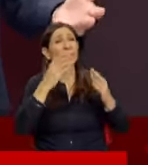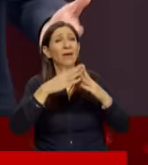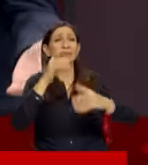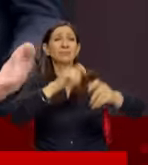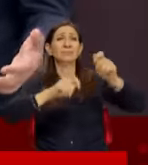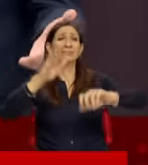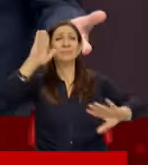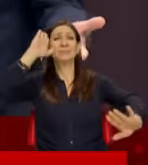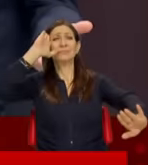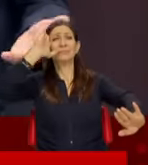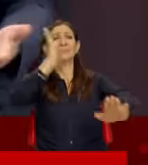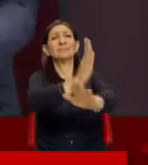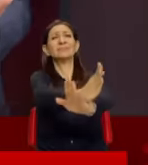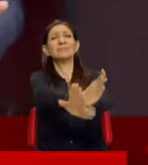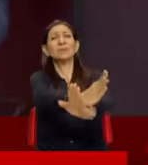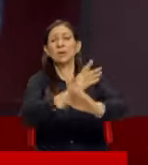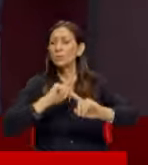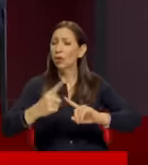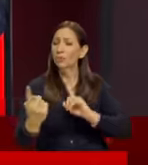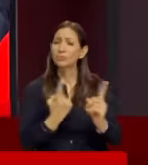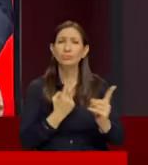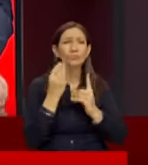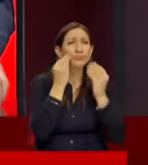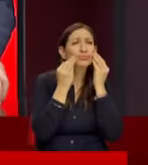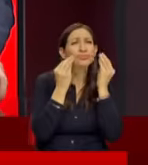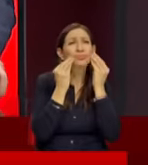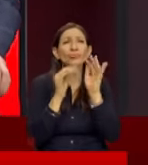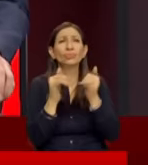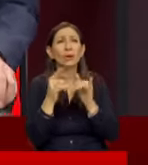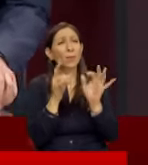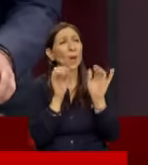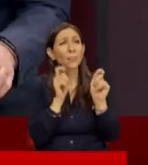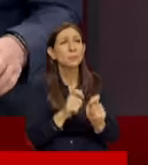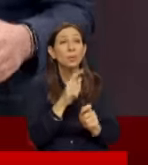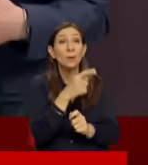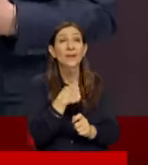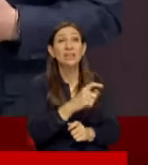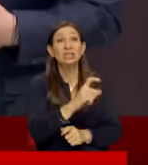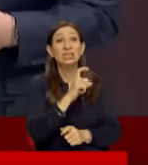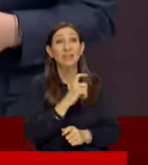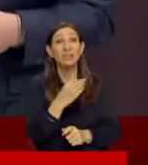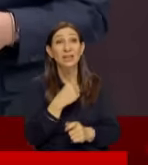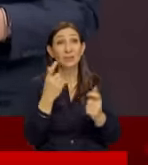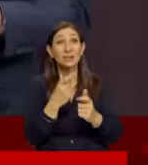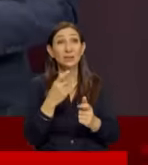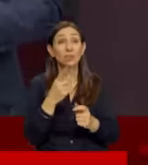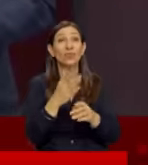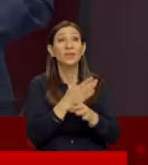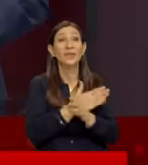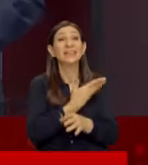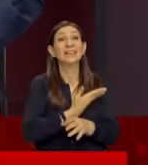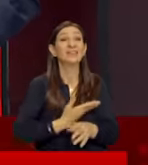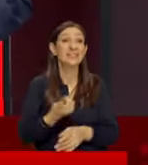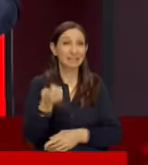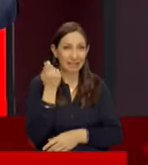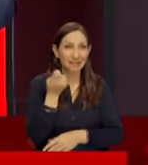ev yaptırın, ayaklarınızı uzatın, torun sevin. Niye kendinizi bu duruma düşürüyorsunuz? O da herhalde bana cevap verdi bir yerde. Bu vatan sevgisi